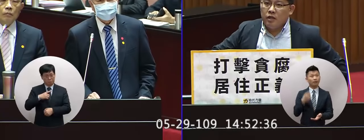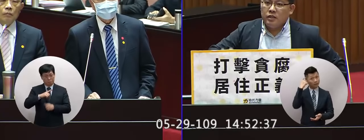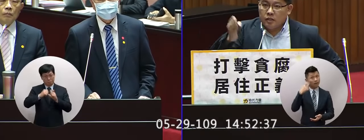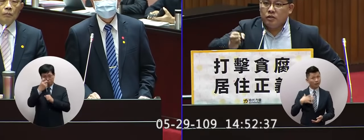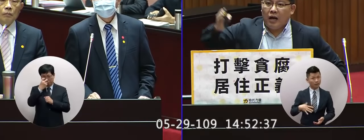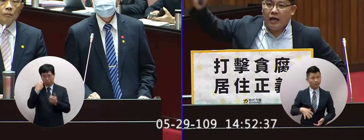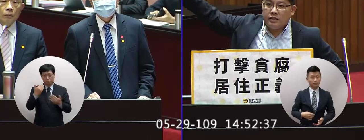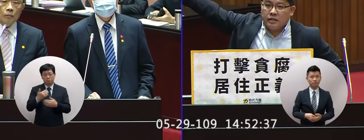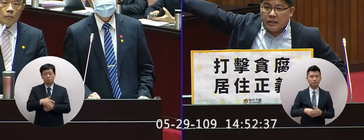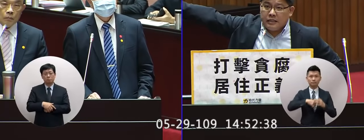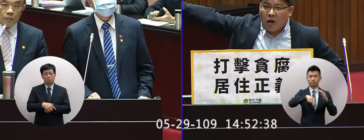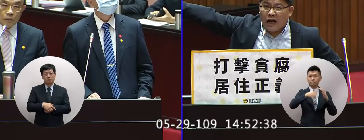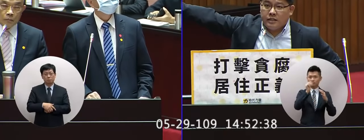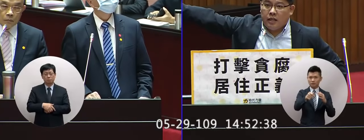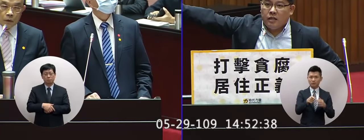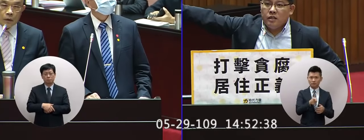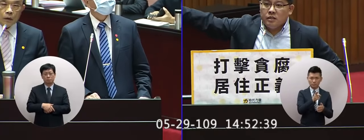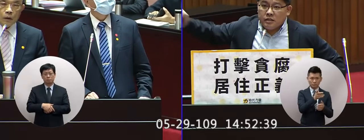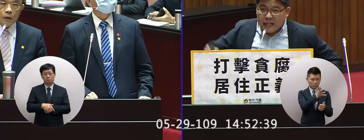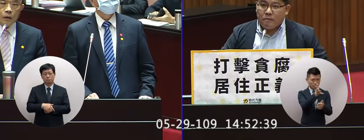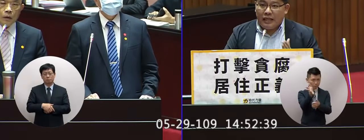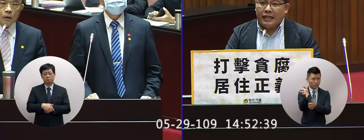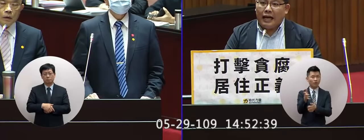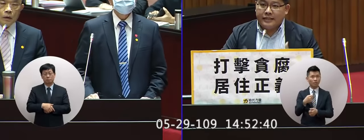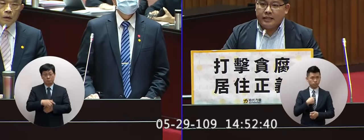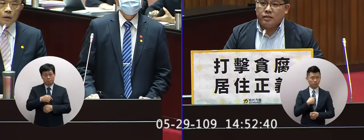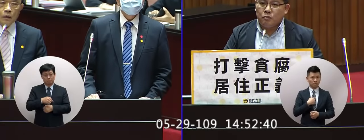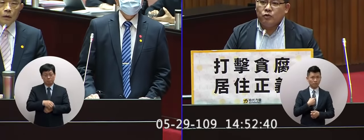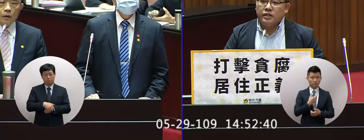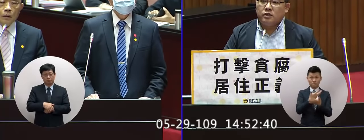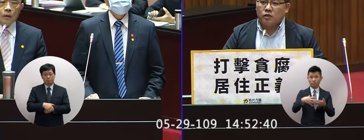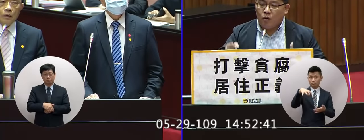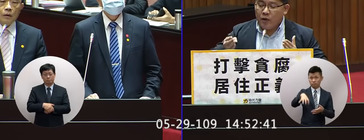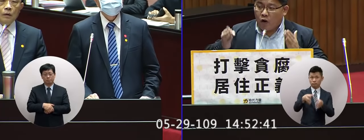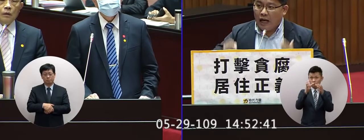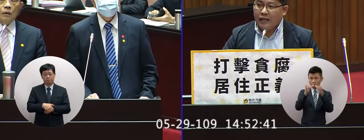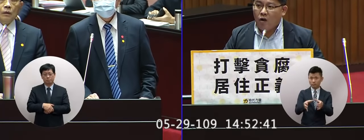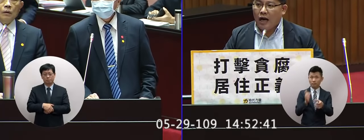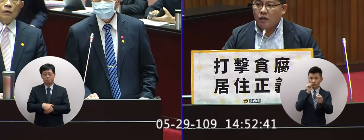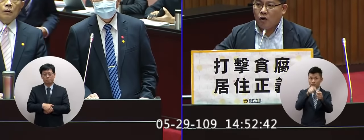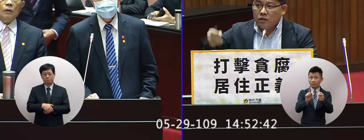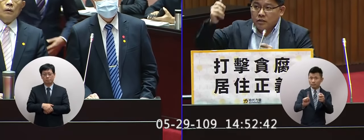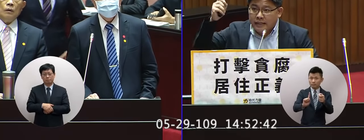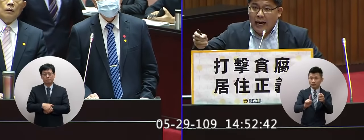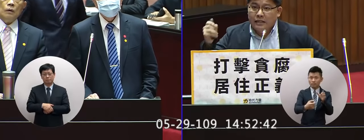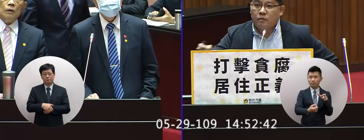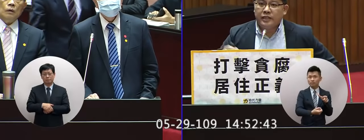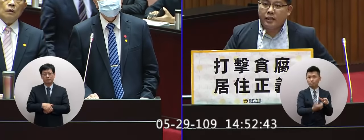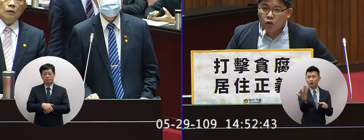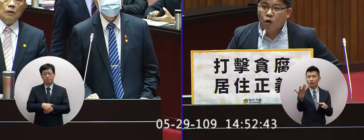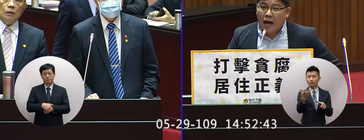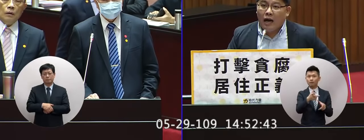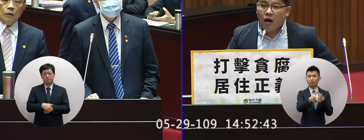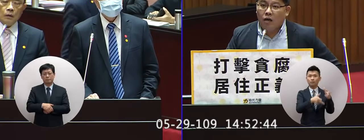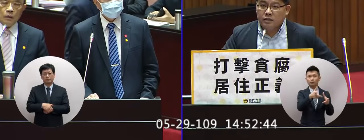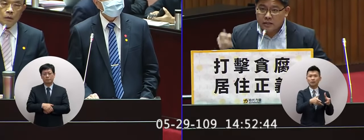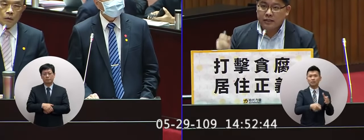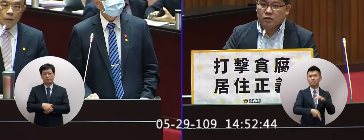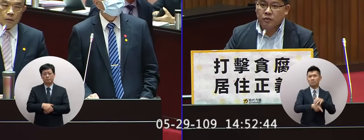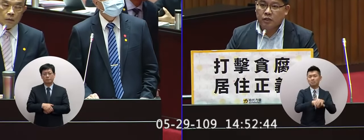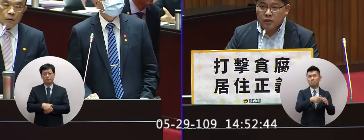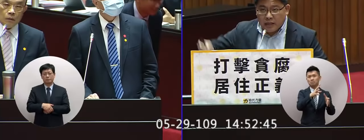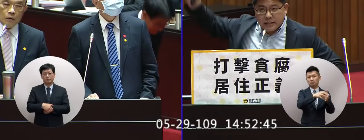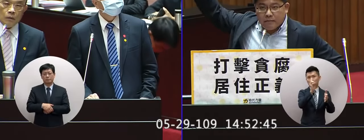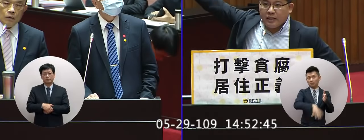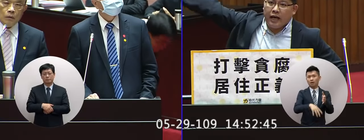来了解。 所以，因为你嘛爱了解一下。这个平台建制的目的就是讲，要让人了解讲，贴到什么程度嘛，吼，执